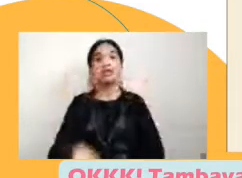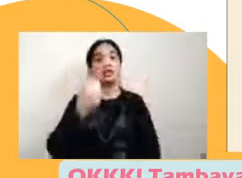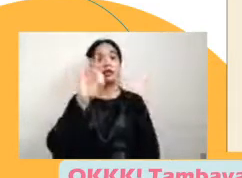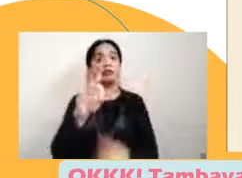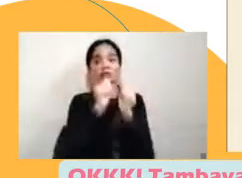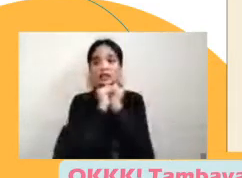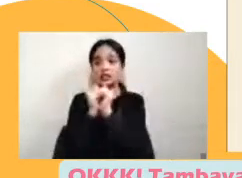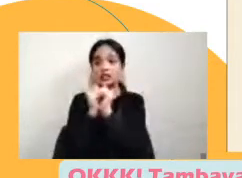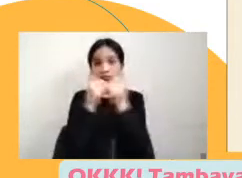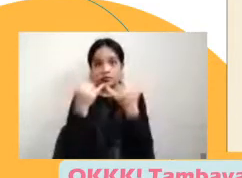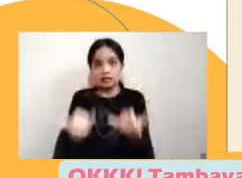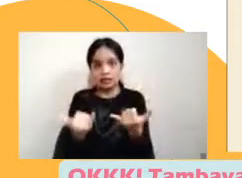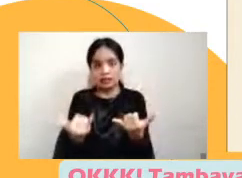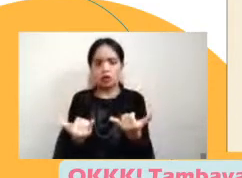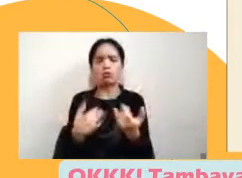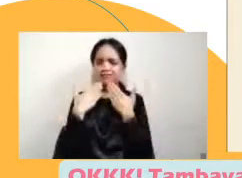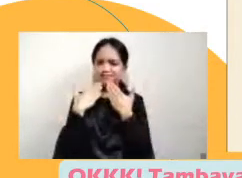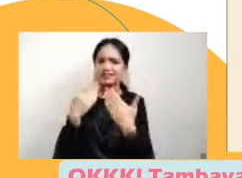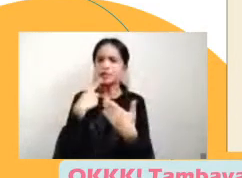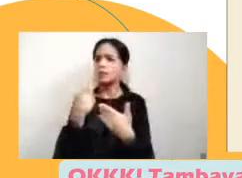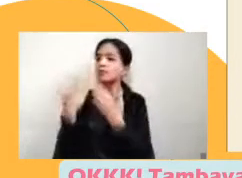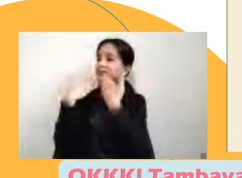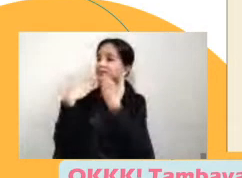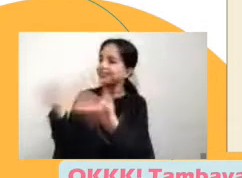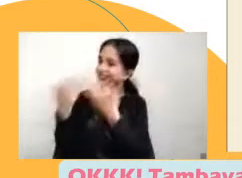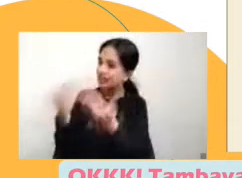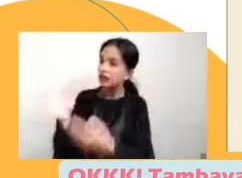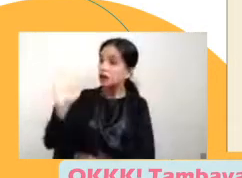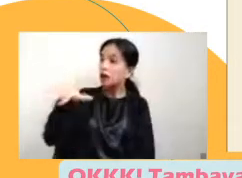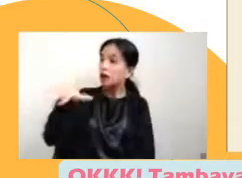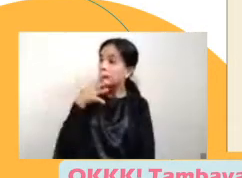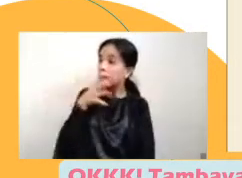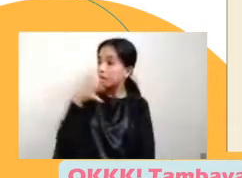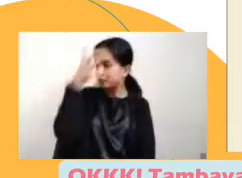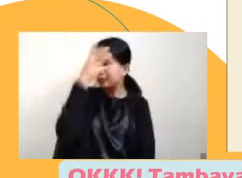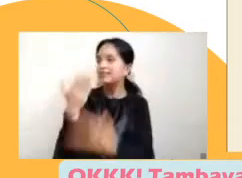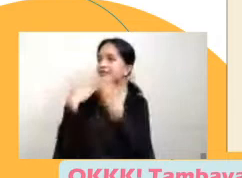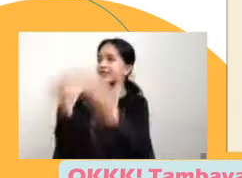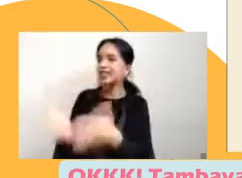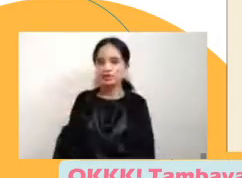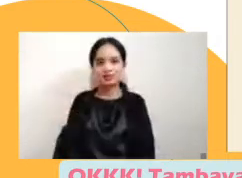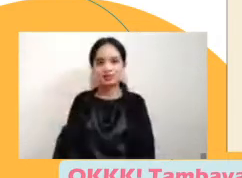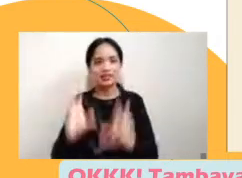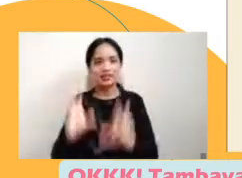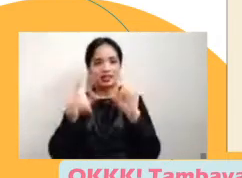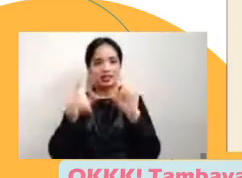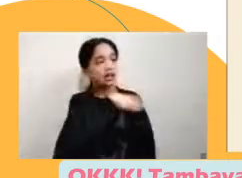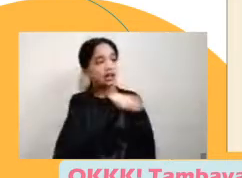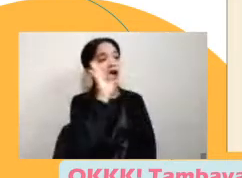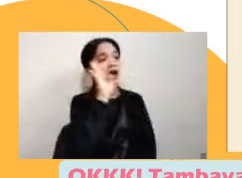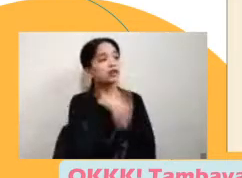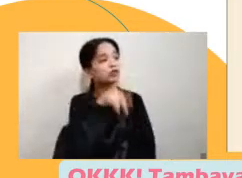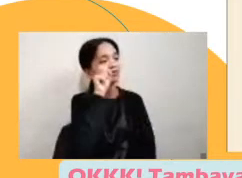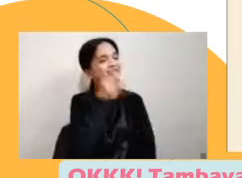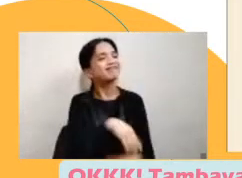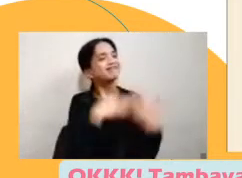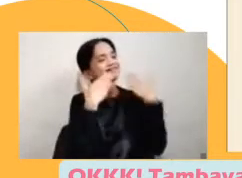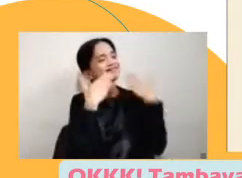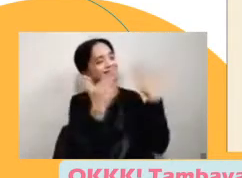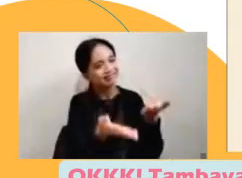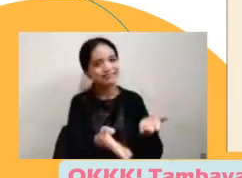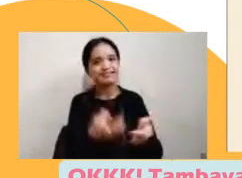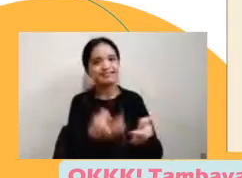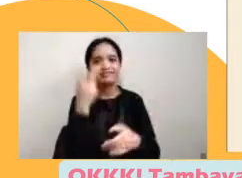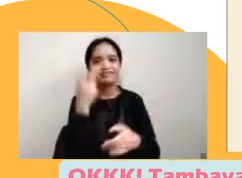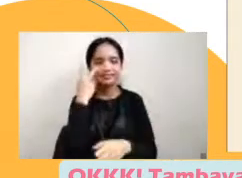ngayon, pasalamatan nyo sila. Pwede yung sabing, Nay, Tay, thank you, no? Ate, Kuya, salamat, no? Salamat